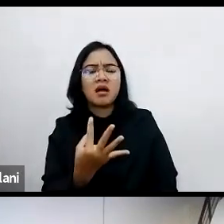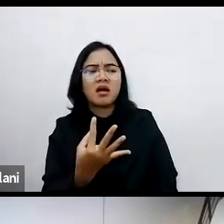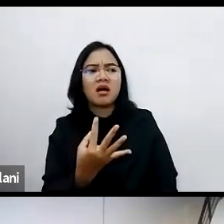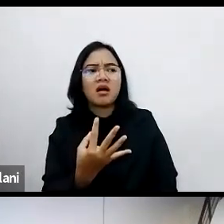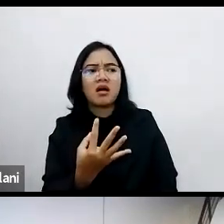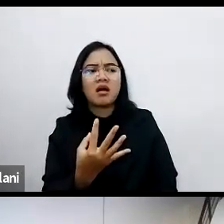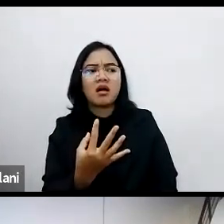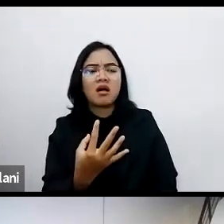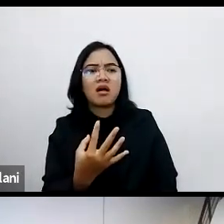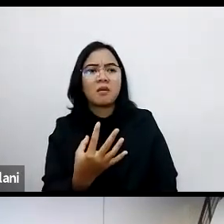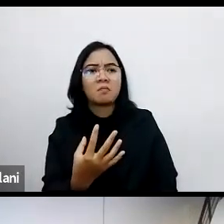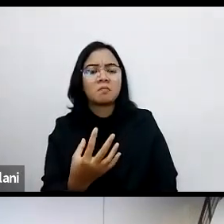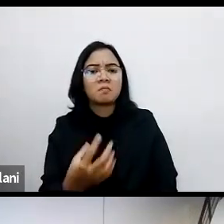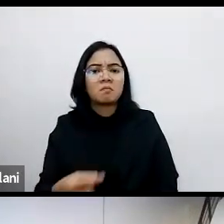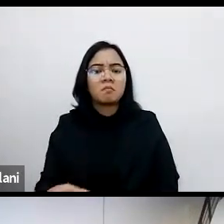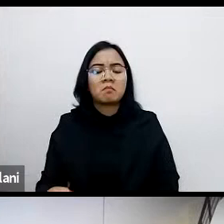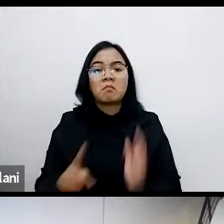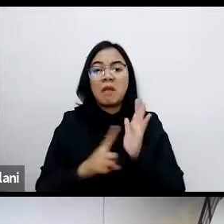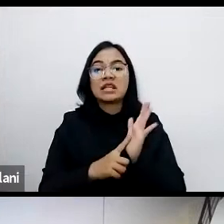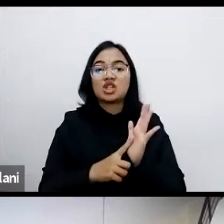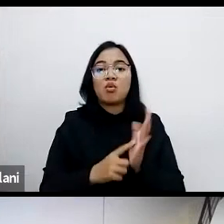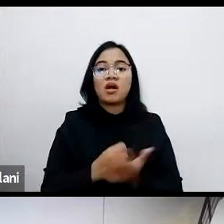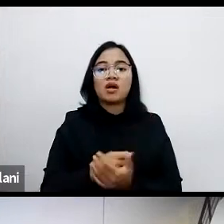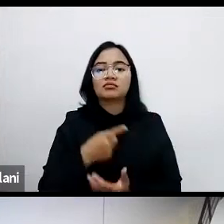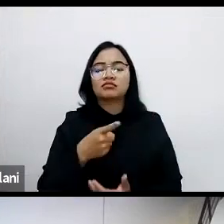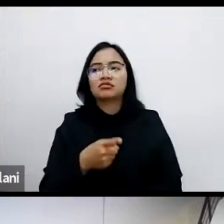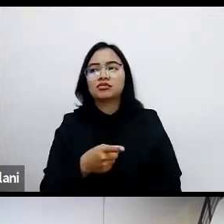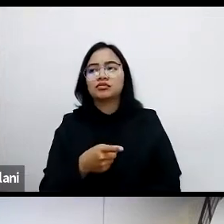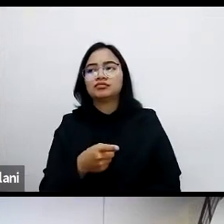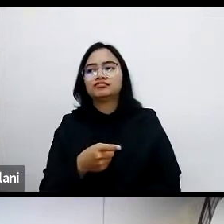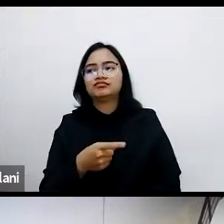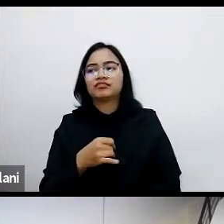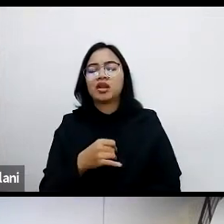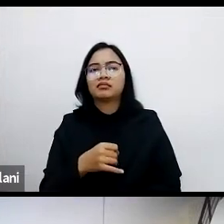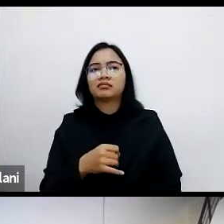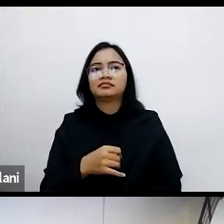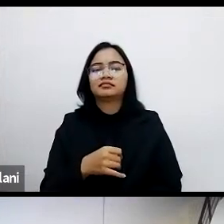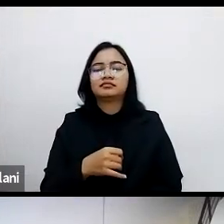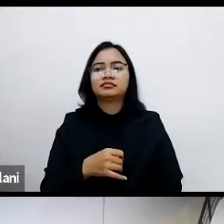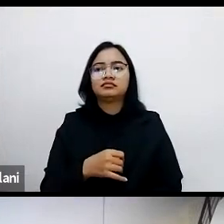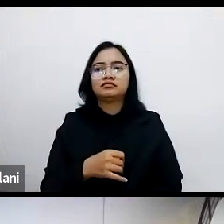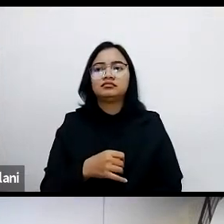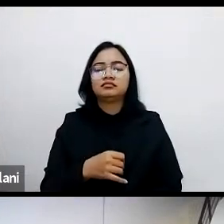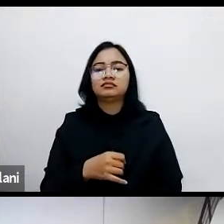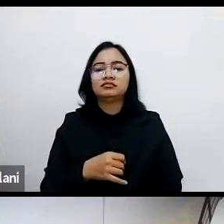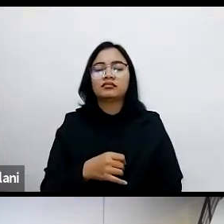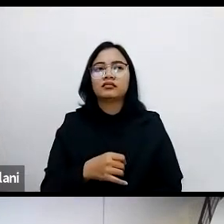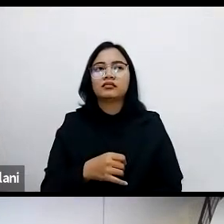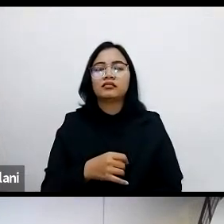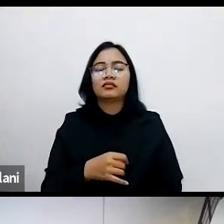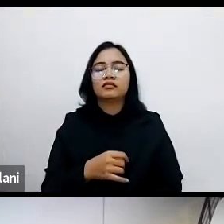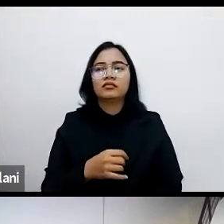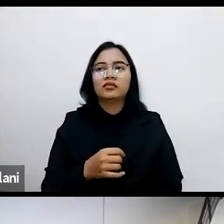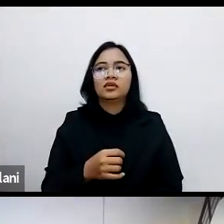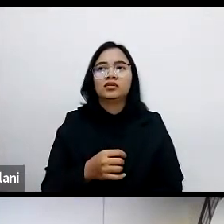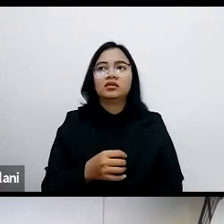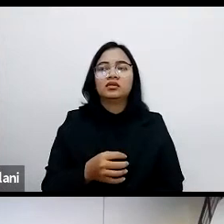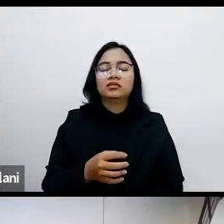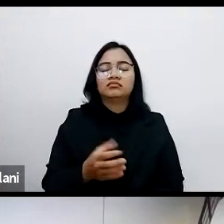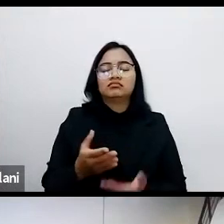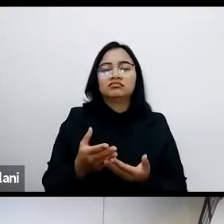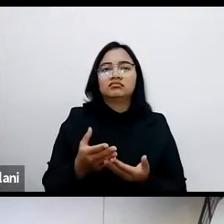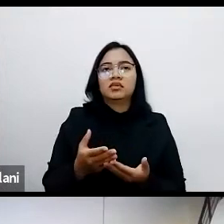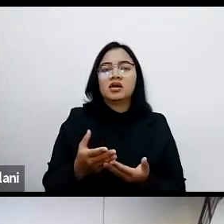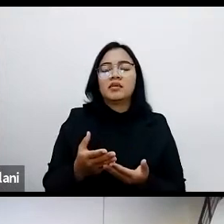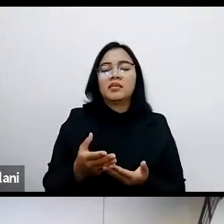seksualnya bukan mainstream itu diterima dengan baik dan bisa mengikuti perkuliahan dengan baik. Ada